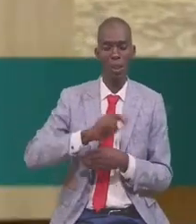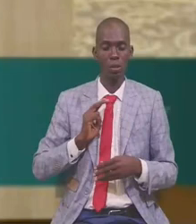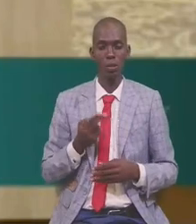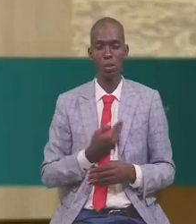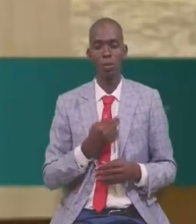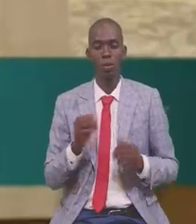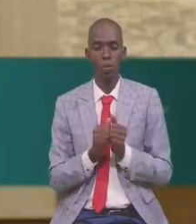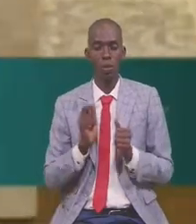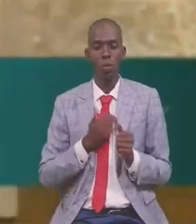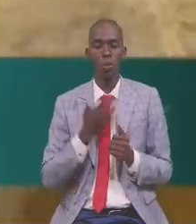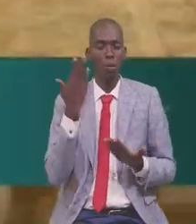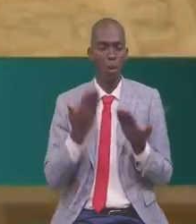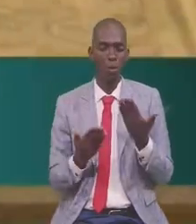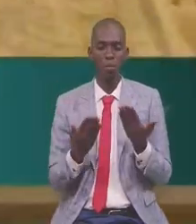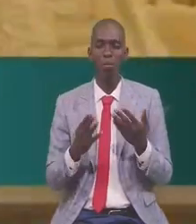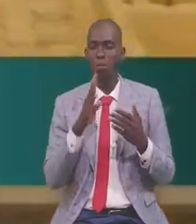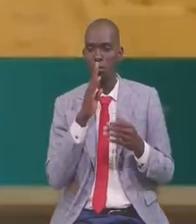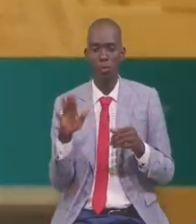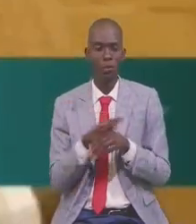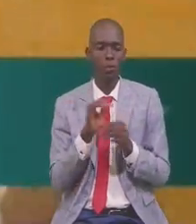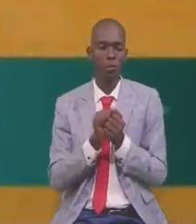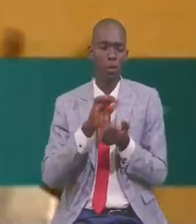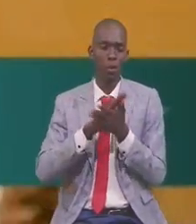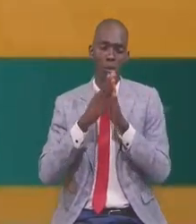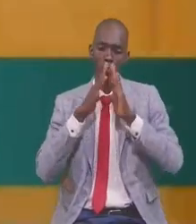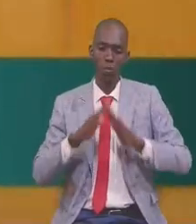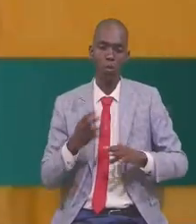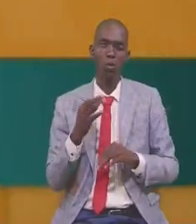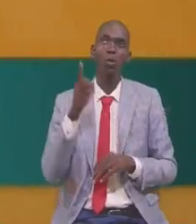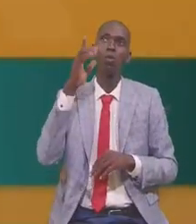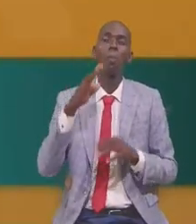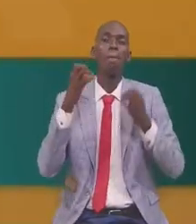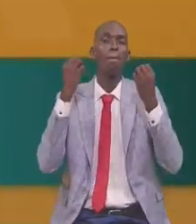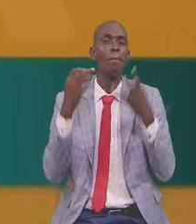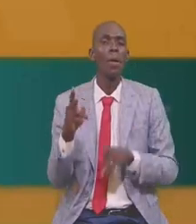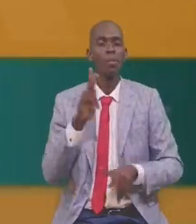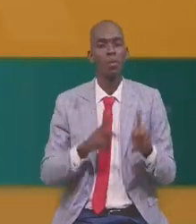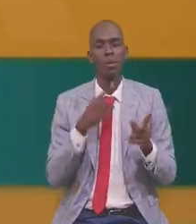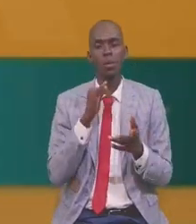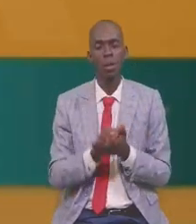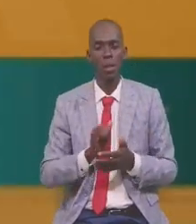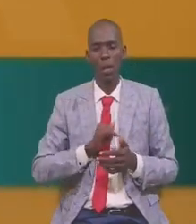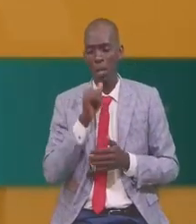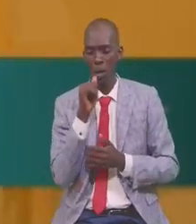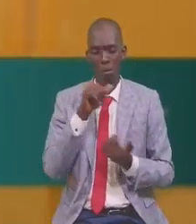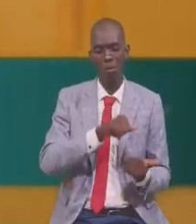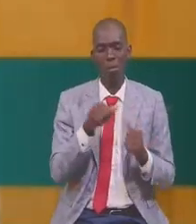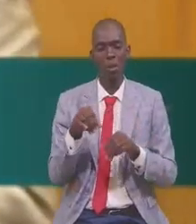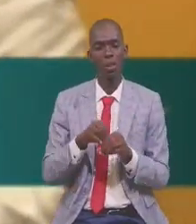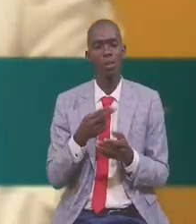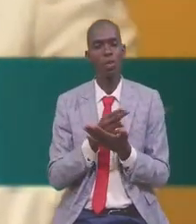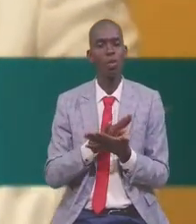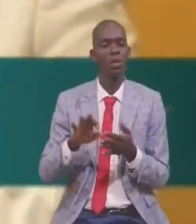Seigneur. Plusieurs de ceux qui disent « Je suis baptisé dans le Saint-Esprit », nous disons « Ça c'est grand, ça c'est bon, merveilleux. »